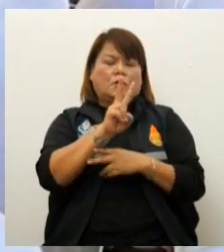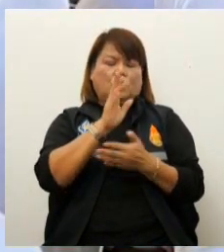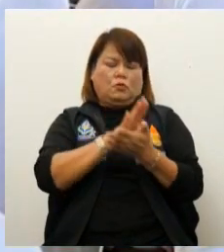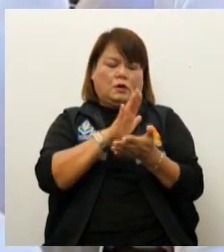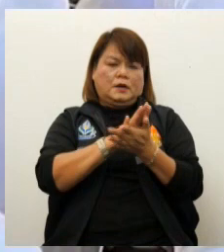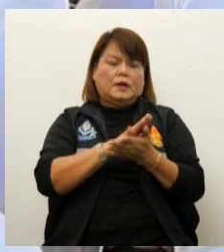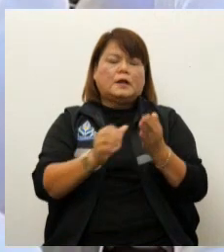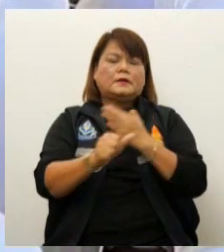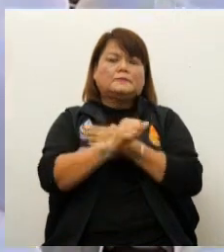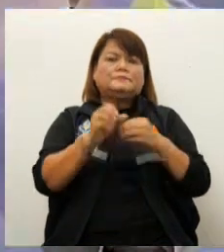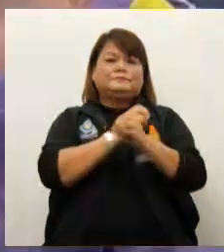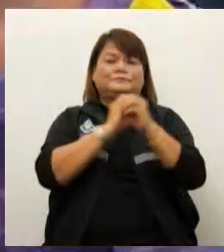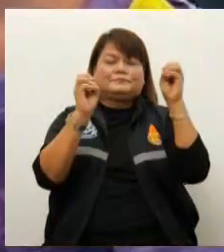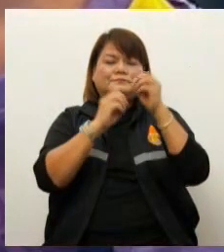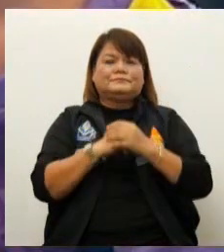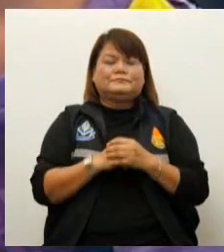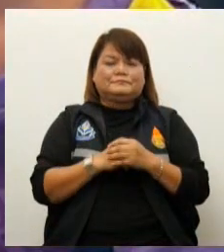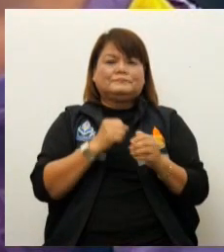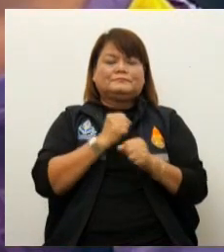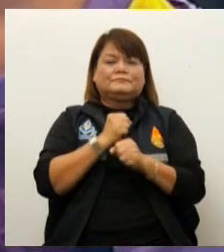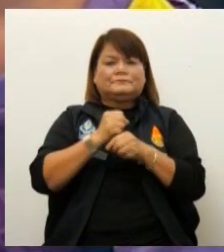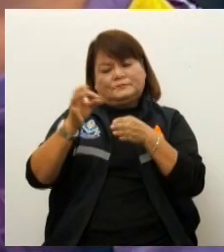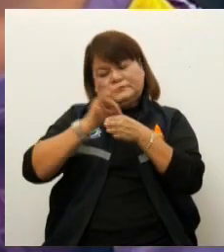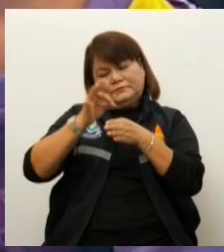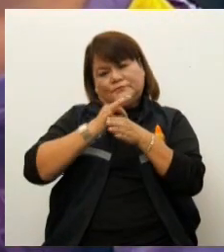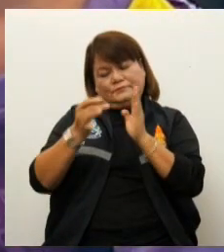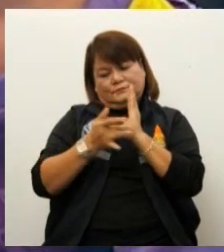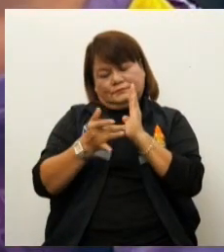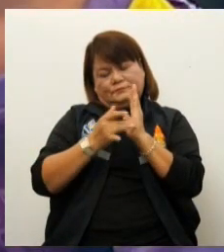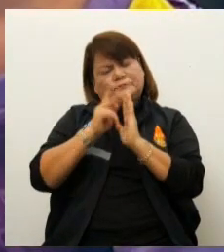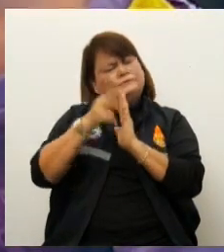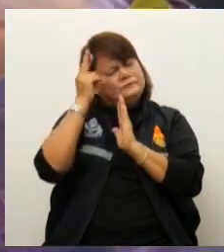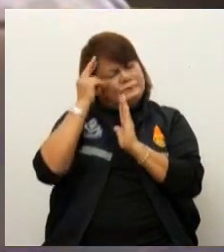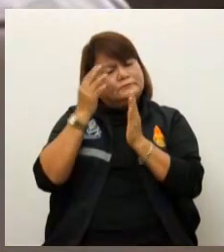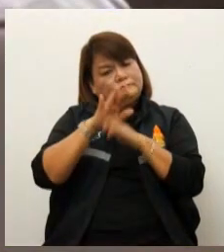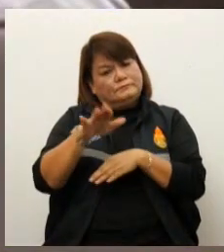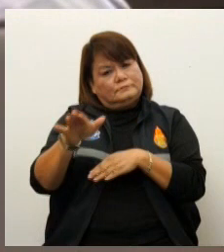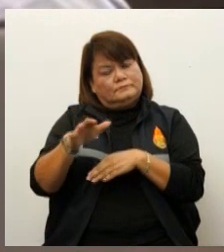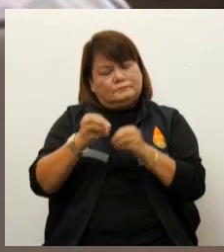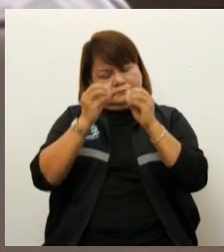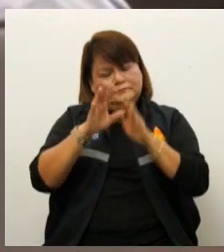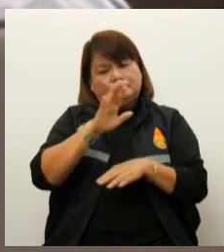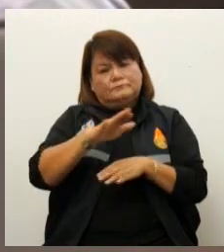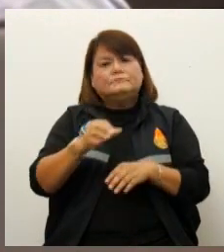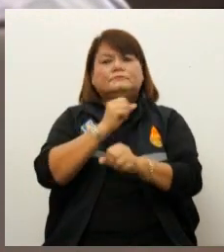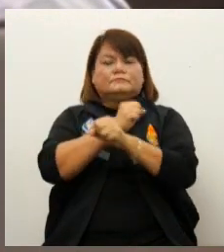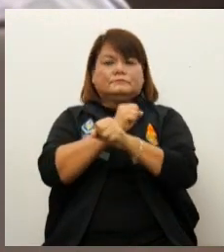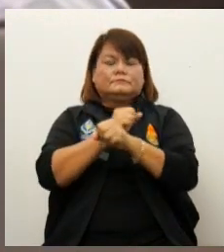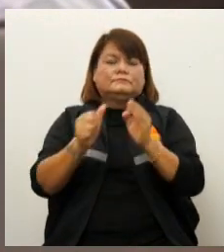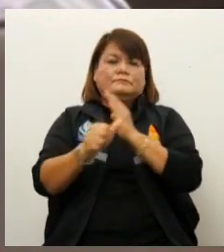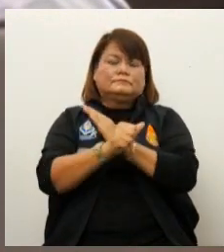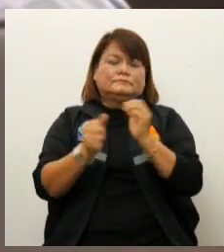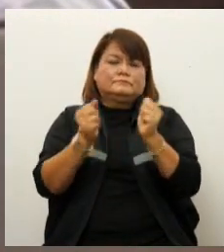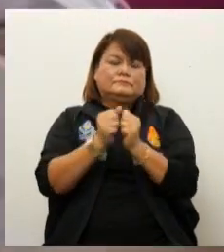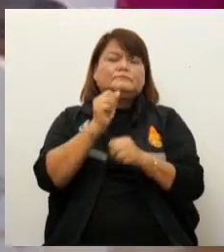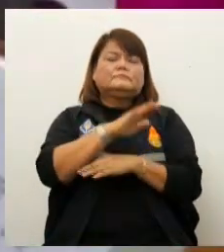ปลอดภัยดำเนินการฝึกทักษะความรู้แก่นักเรียนครูและบุคลากรในการป้องกันภัยและจัดการภัยต่